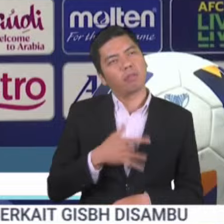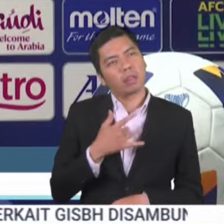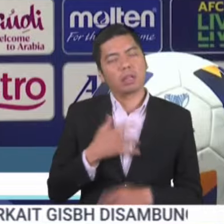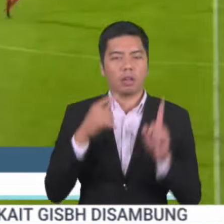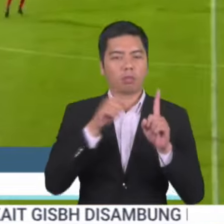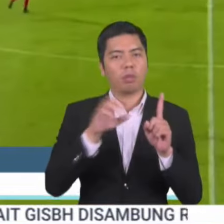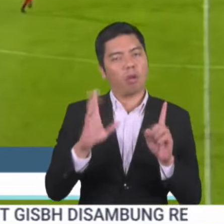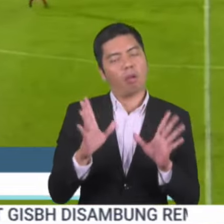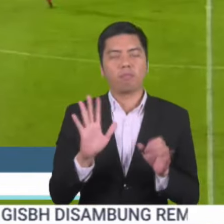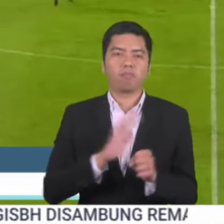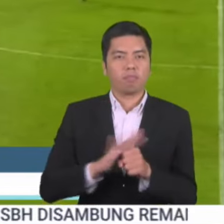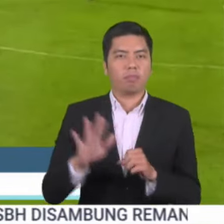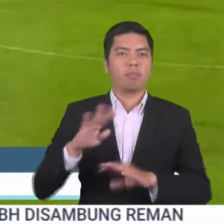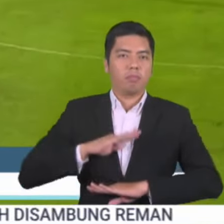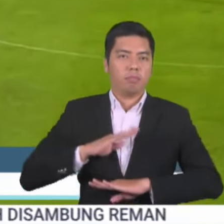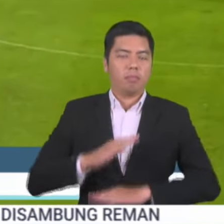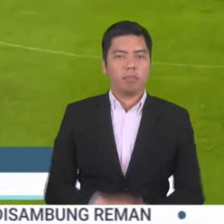us.